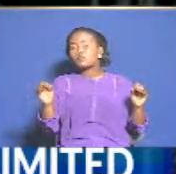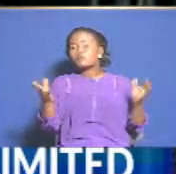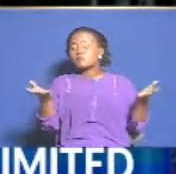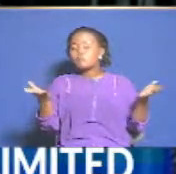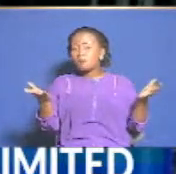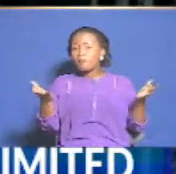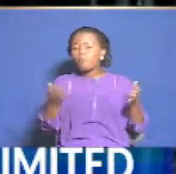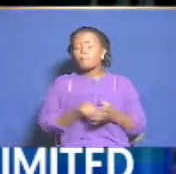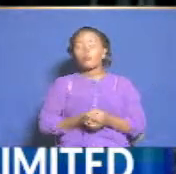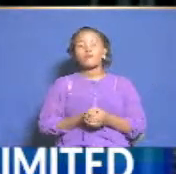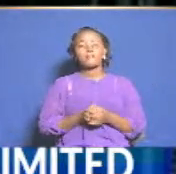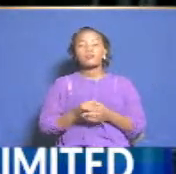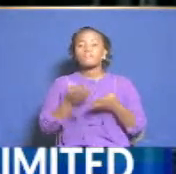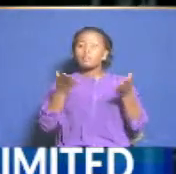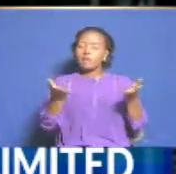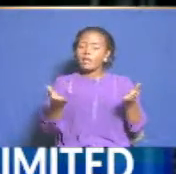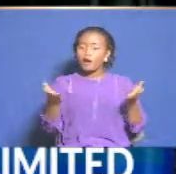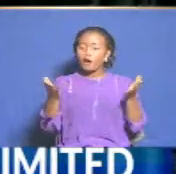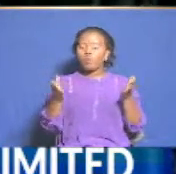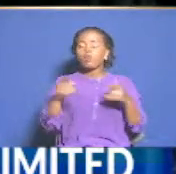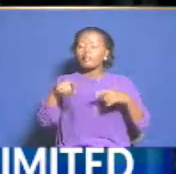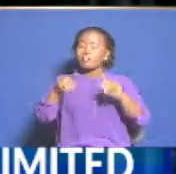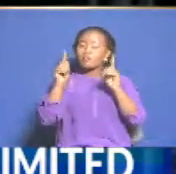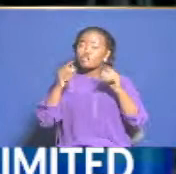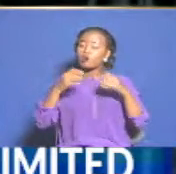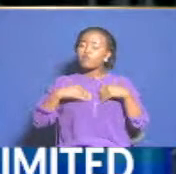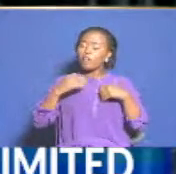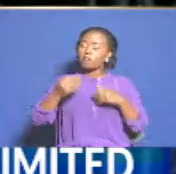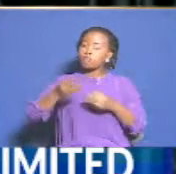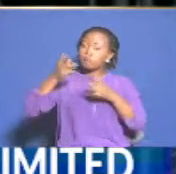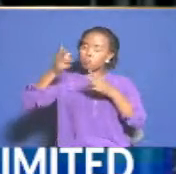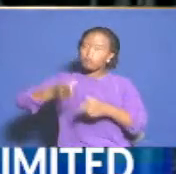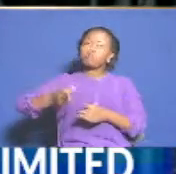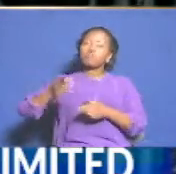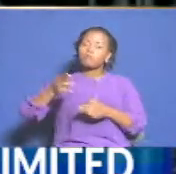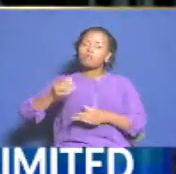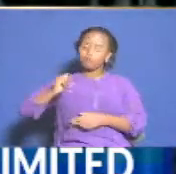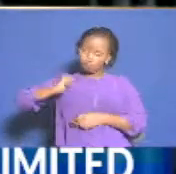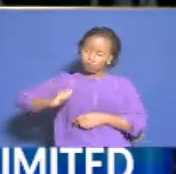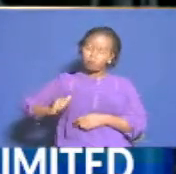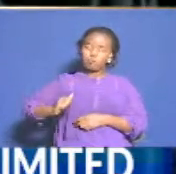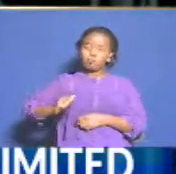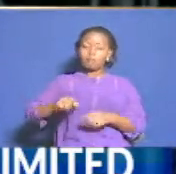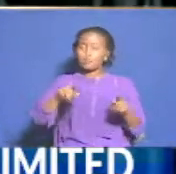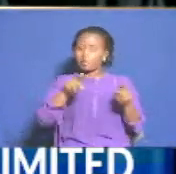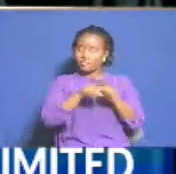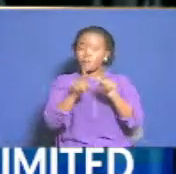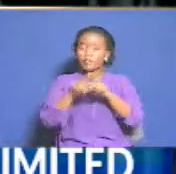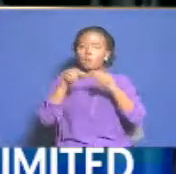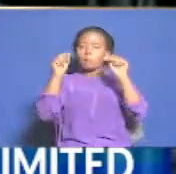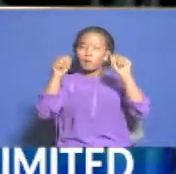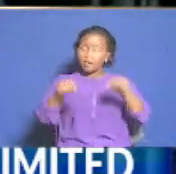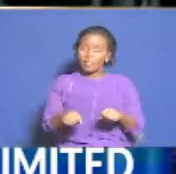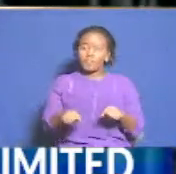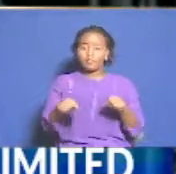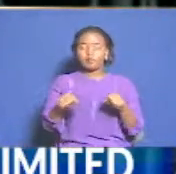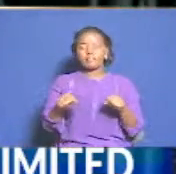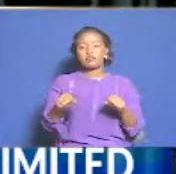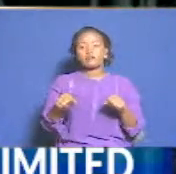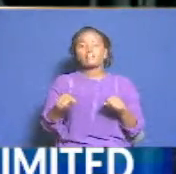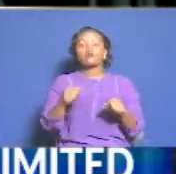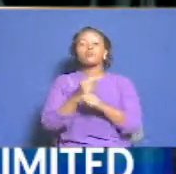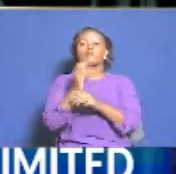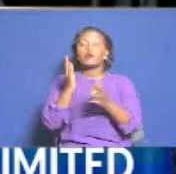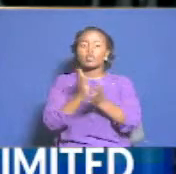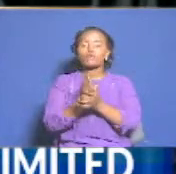Mkono ambao unabeba bunduki una uwezo pia wa